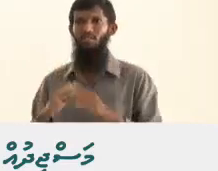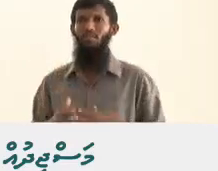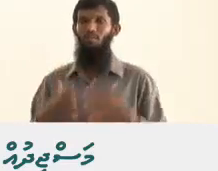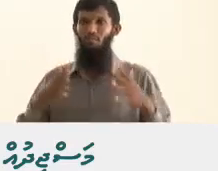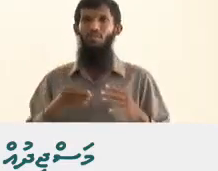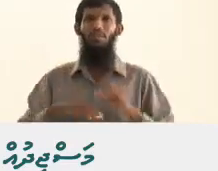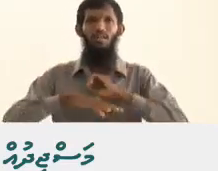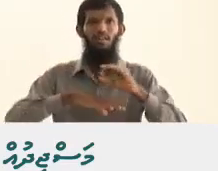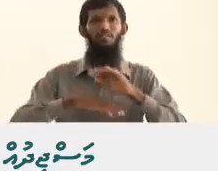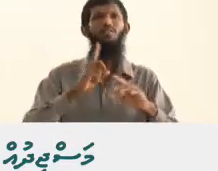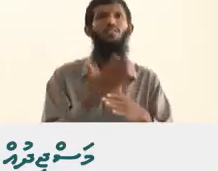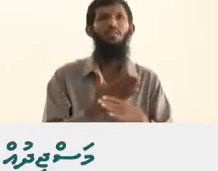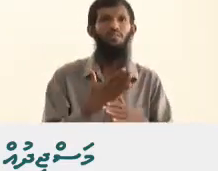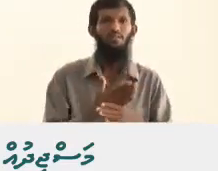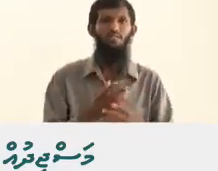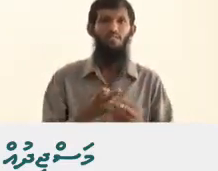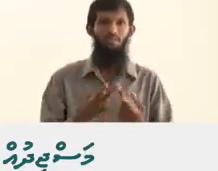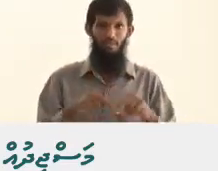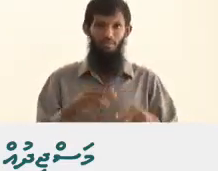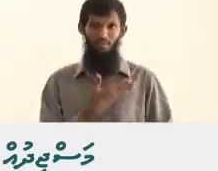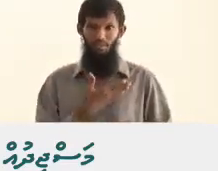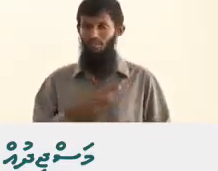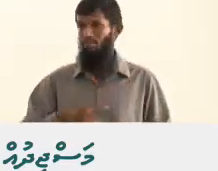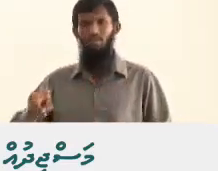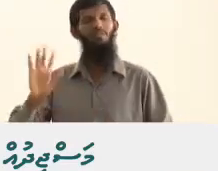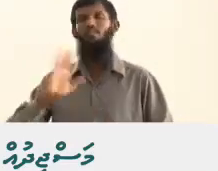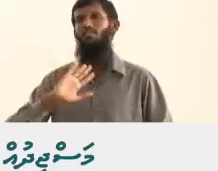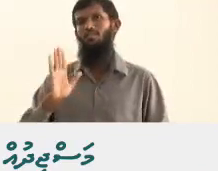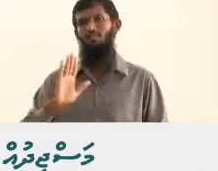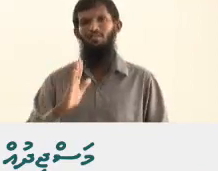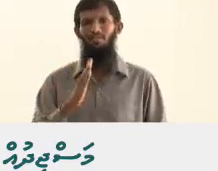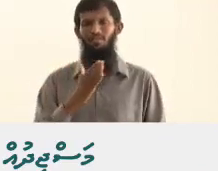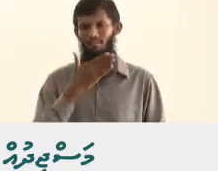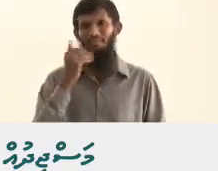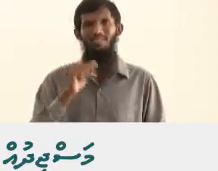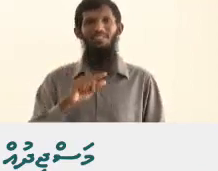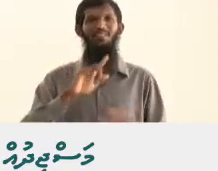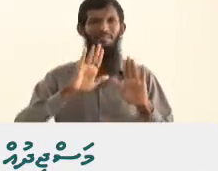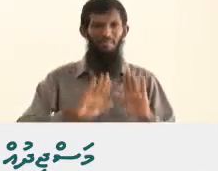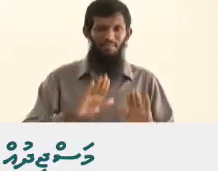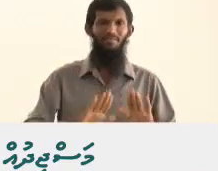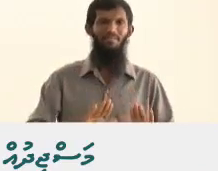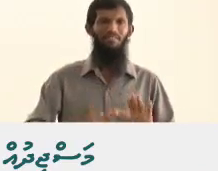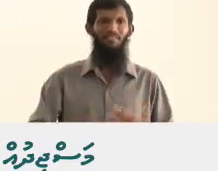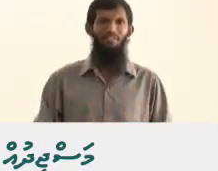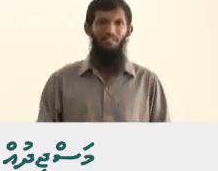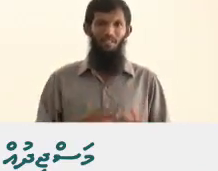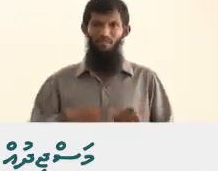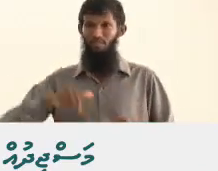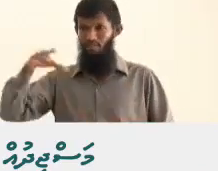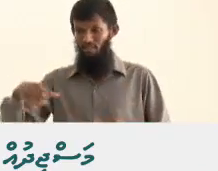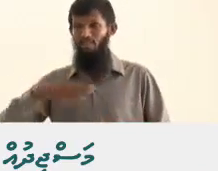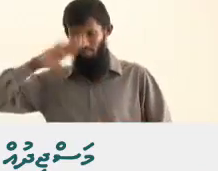feturifawa qaumaka nuwata tanaka datur faturu nukuruma adi e bayyegge shikareyaka vefawa bayya